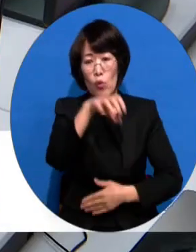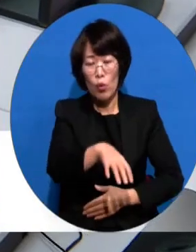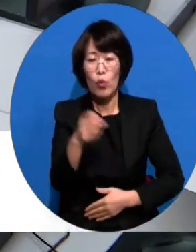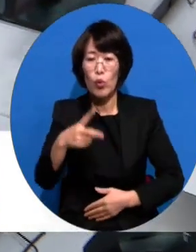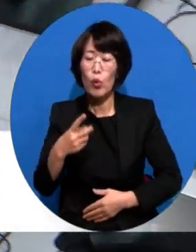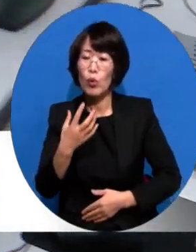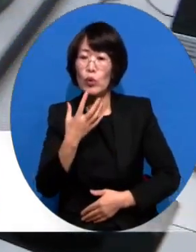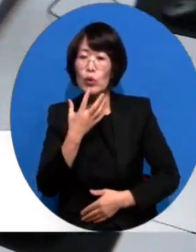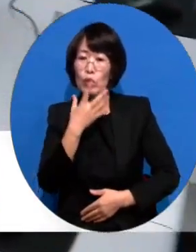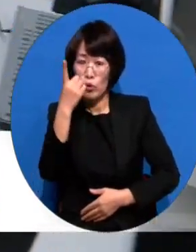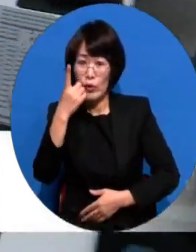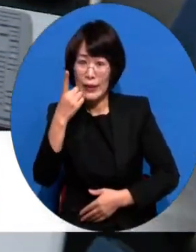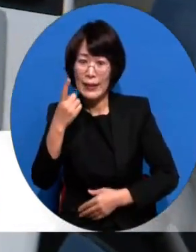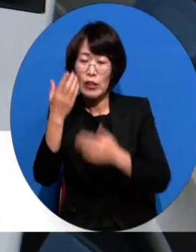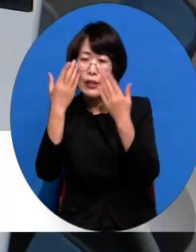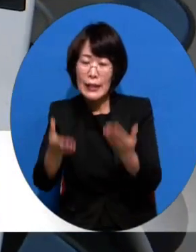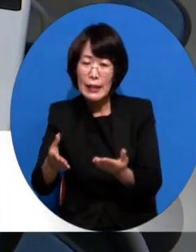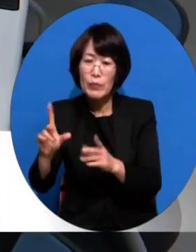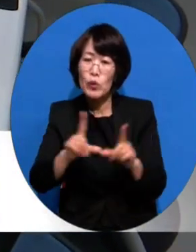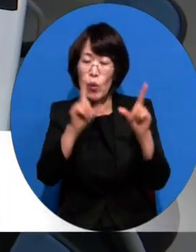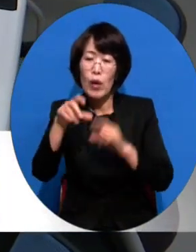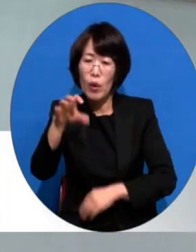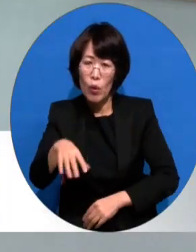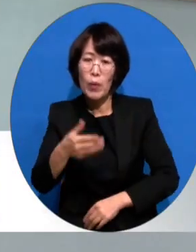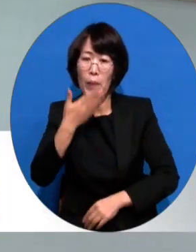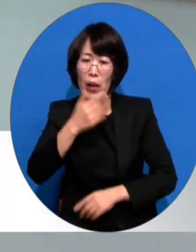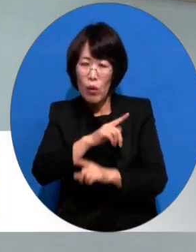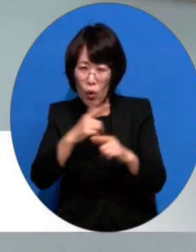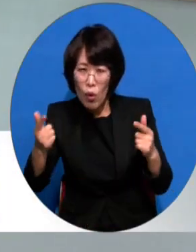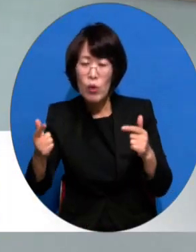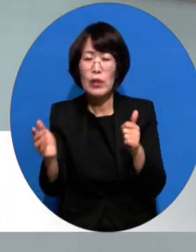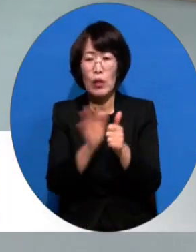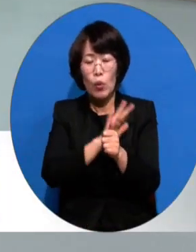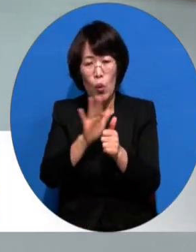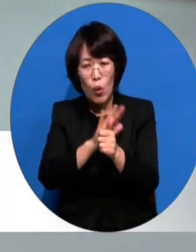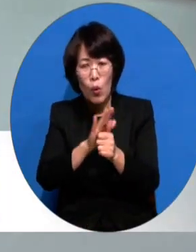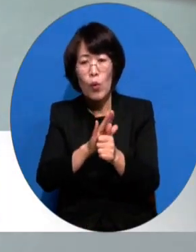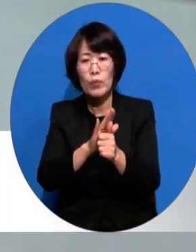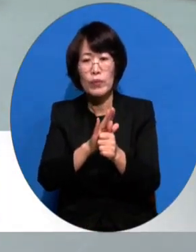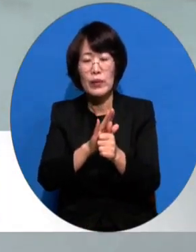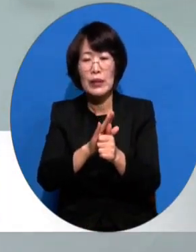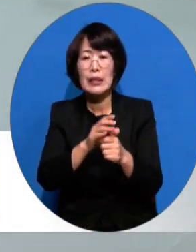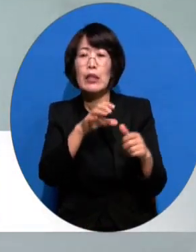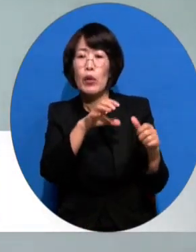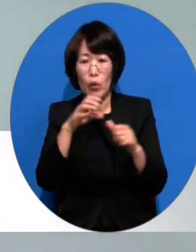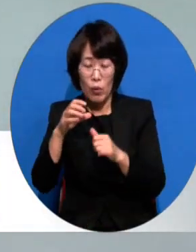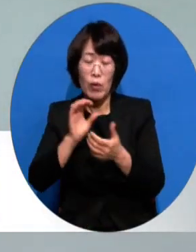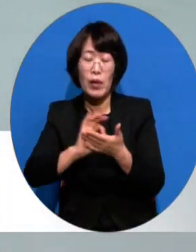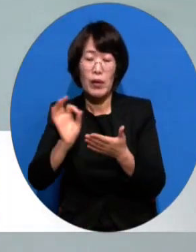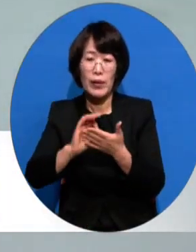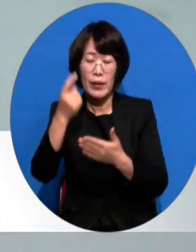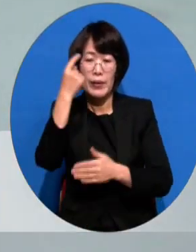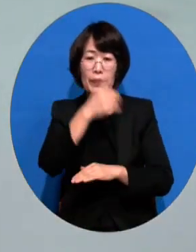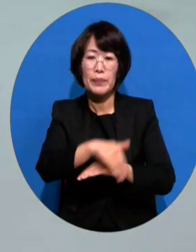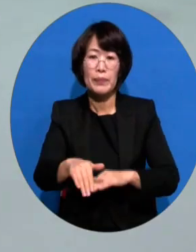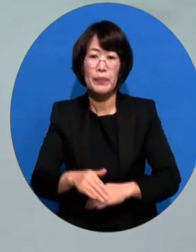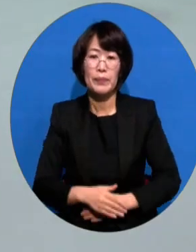주민 공감쉼터는 문화활동과 먹거리 나눔 등 돌봄 활동을 하는 공간으로 활용될 예정입니다.